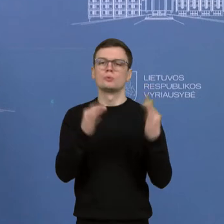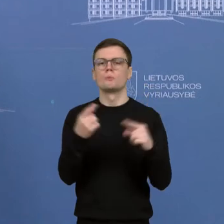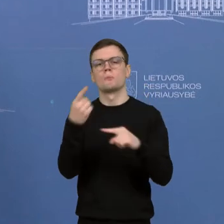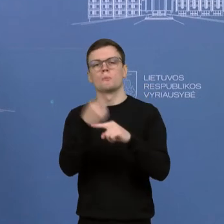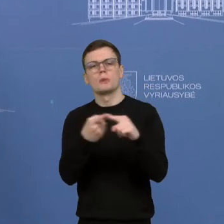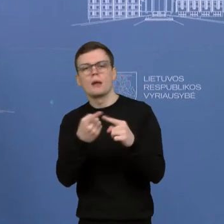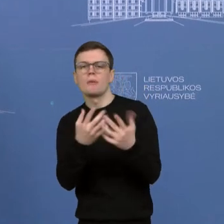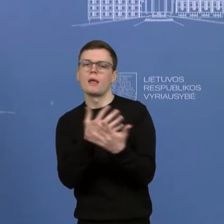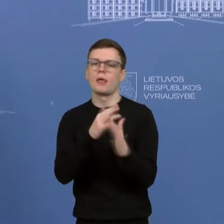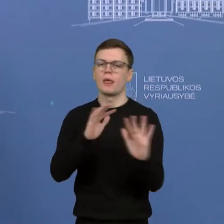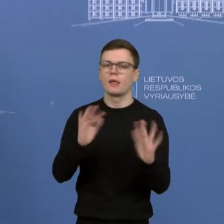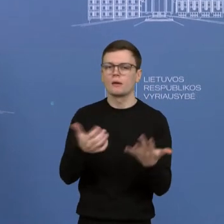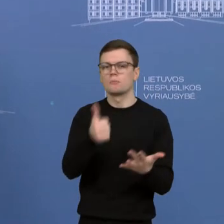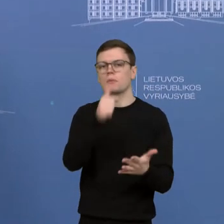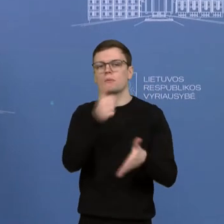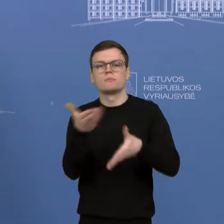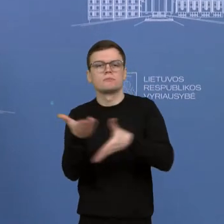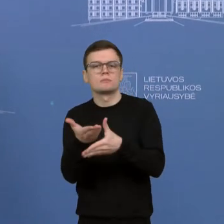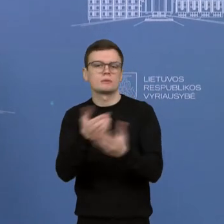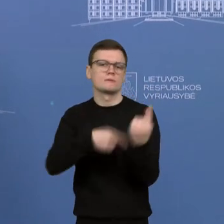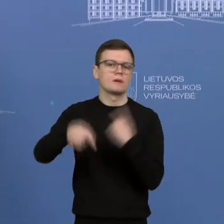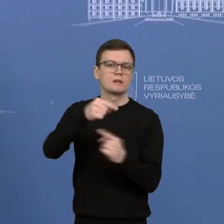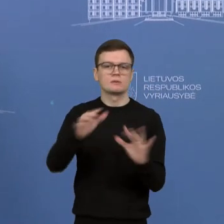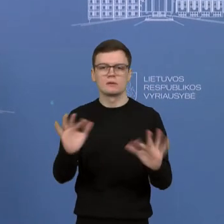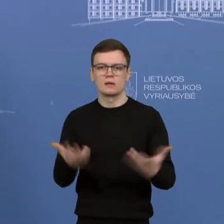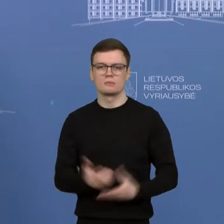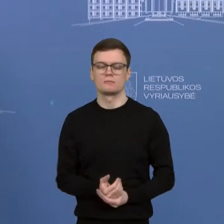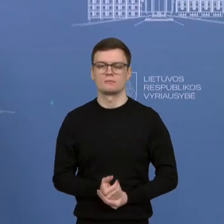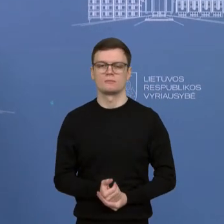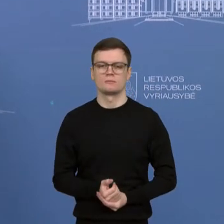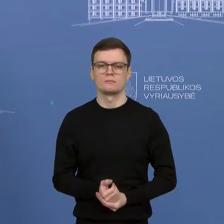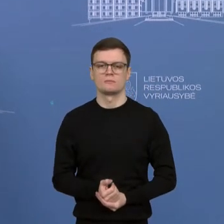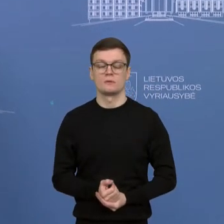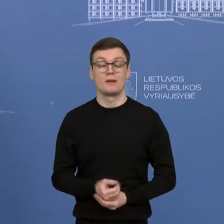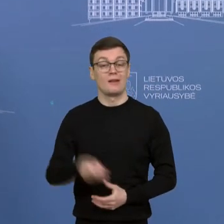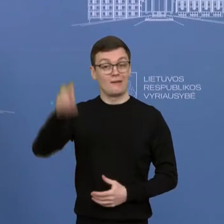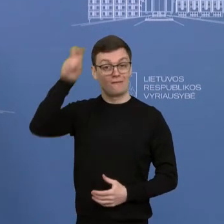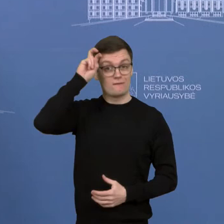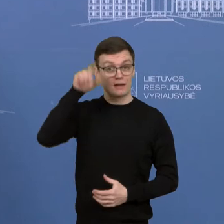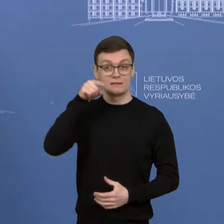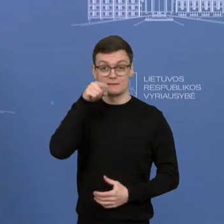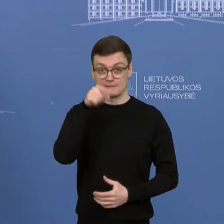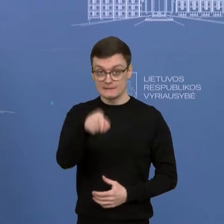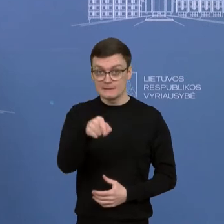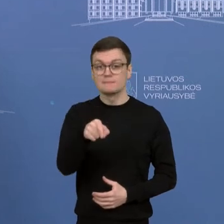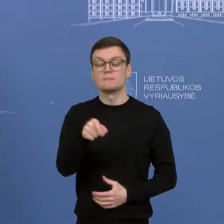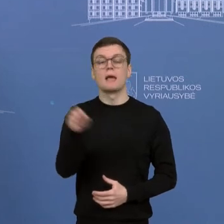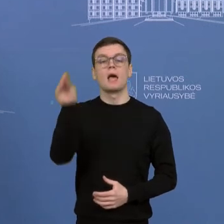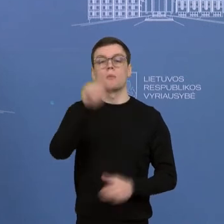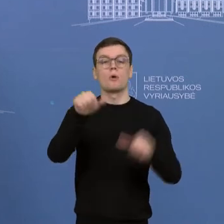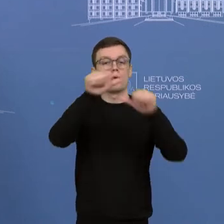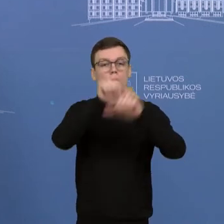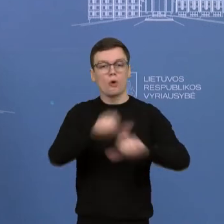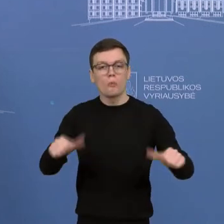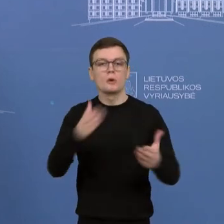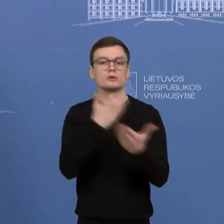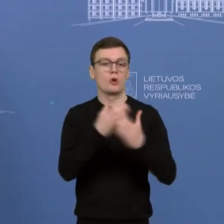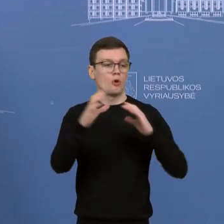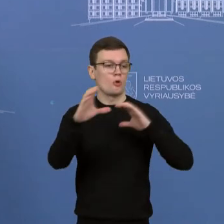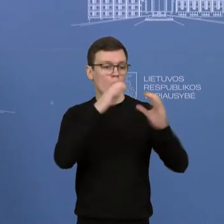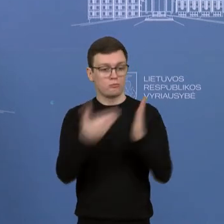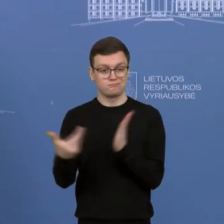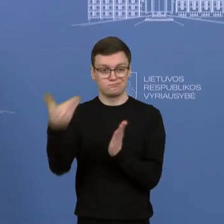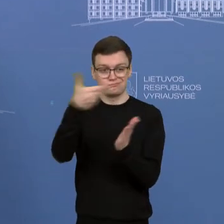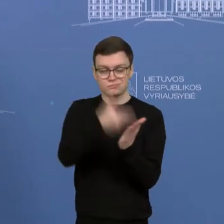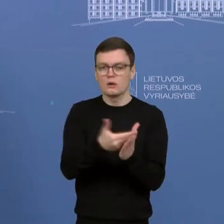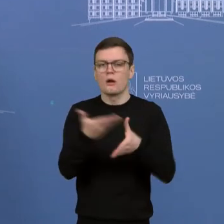priemonės pagalbos verslui, valstybė pagal Europos komisijos pateiktą komunikatą suformuos tam tikras pagalbos